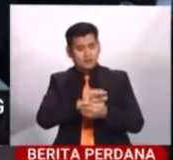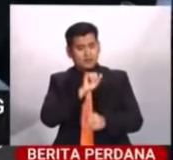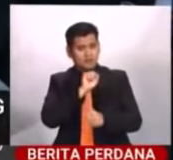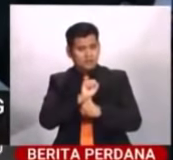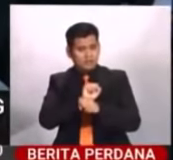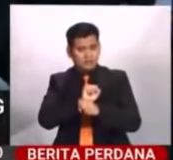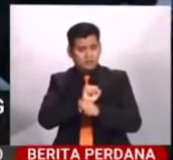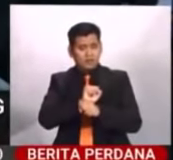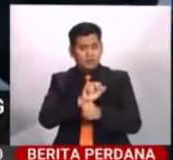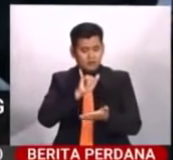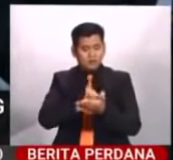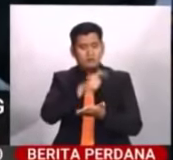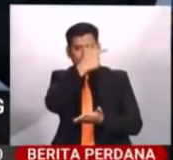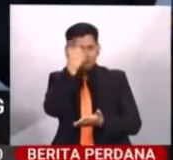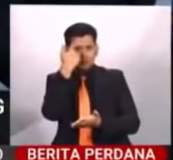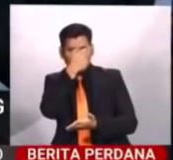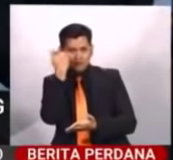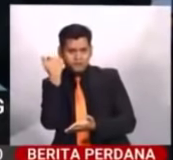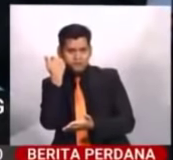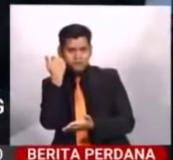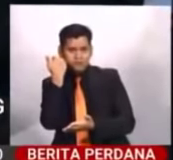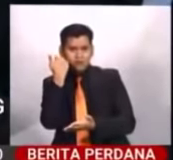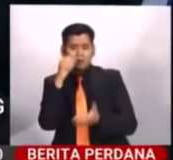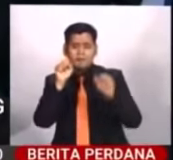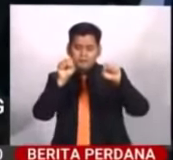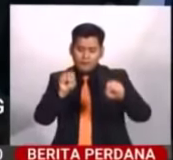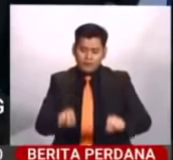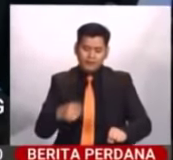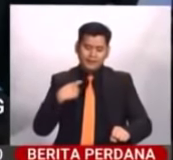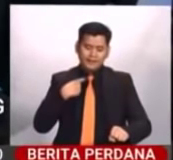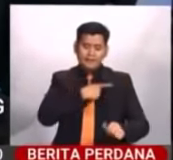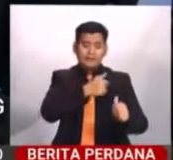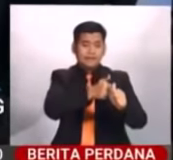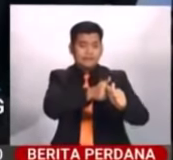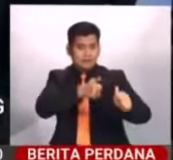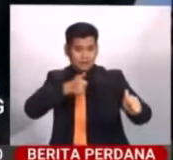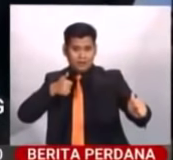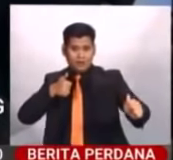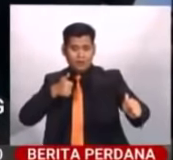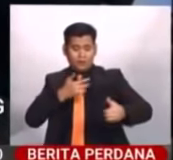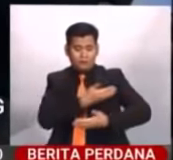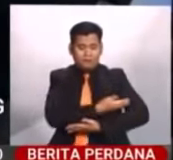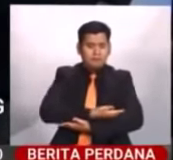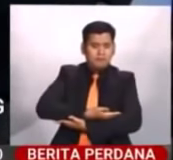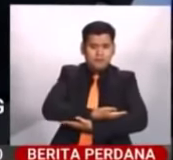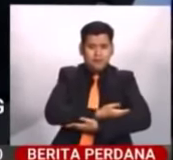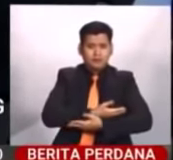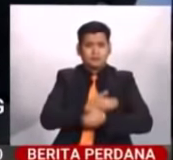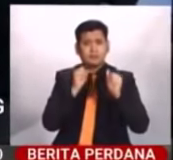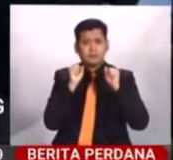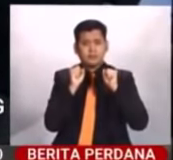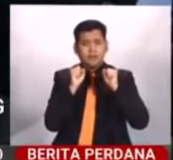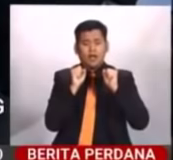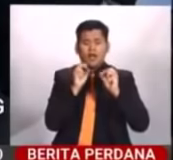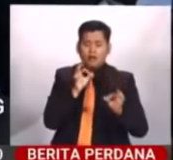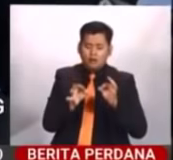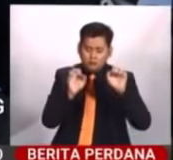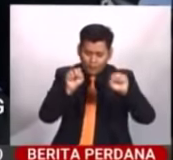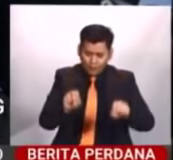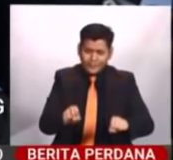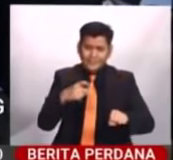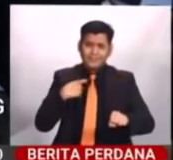Namun ini adalah satu yang boleh dielakkanlah, ya, anak baby kan. Jadi kita rasakan bahawa kalau